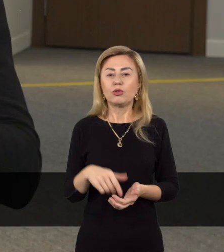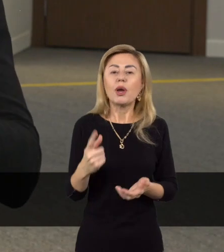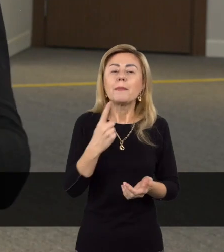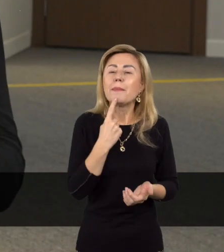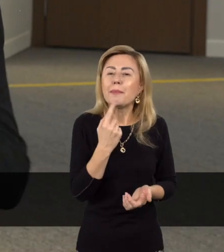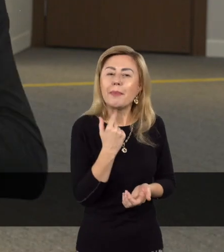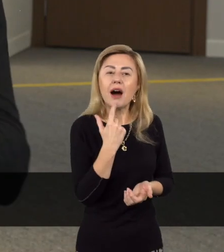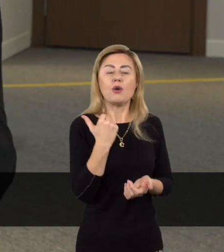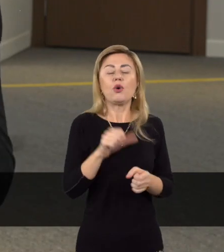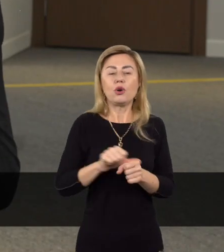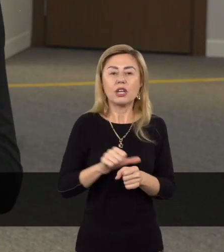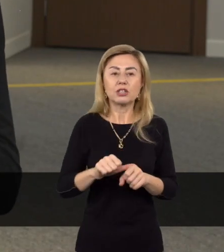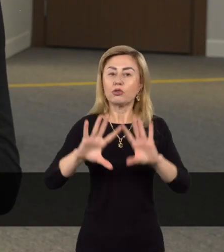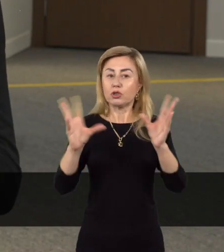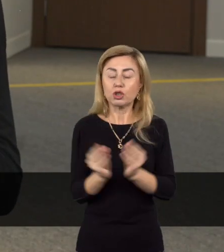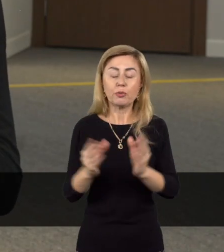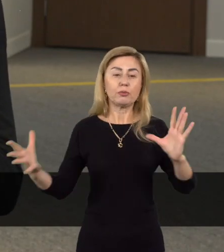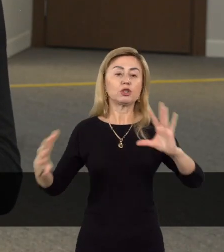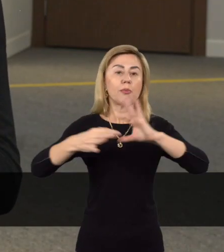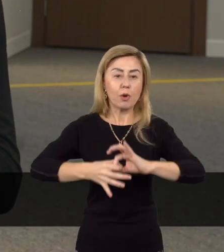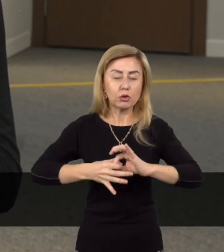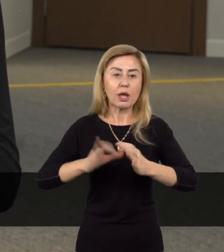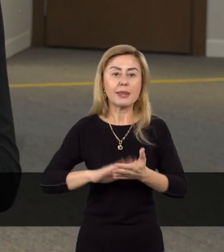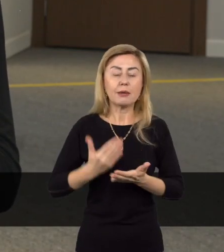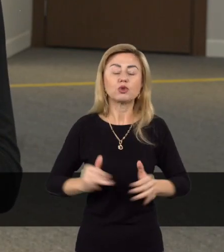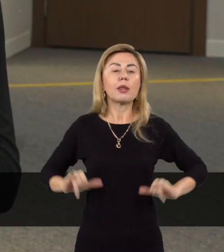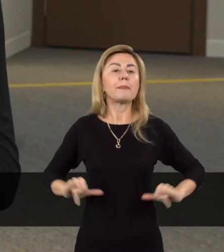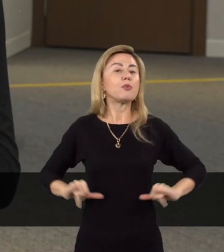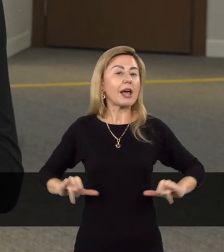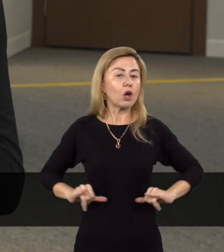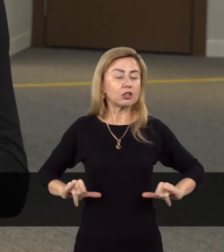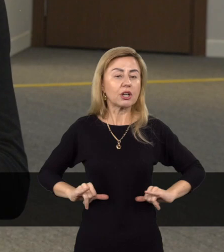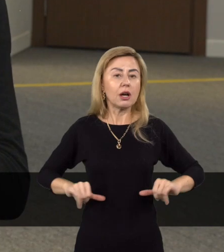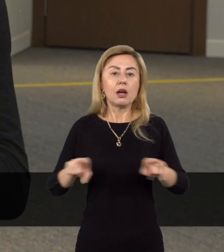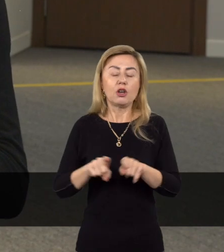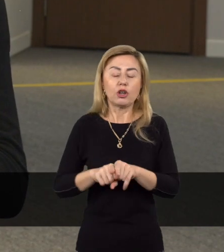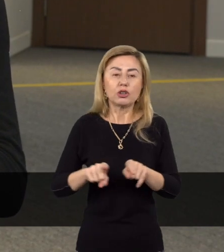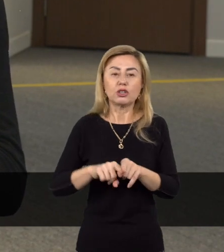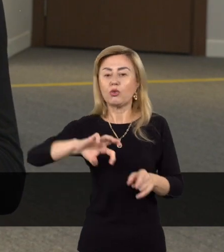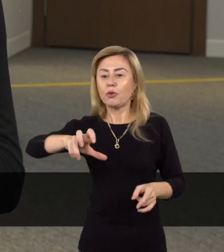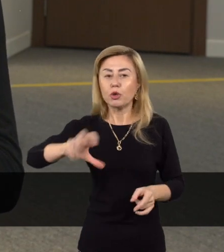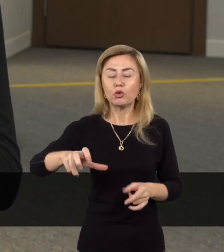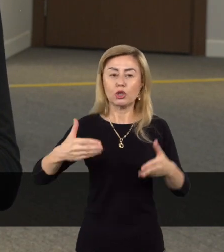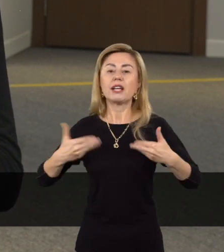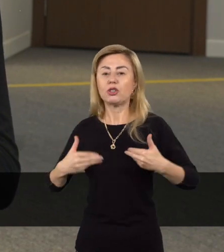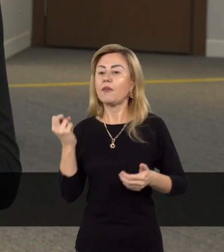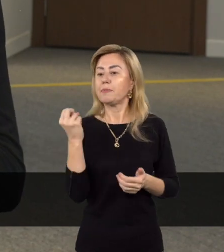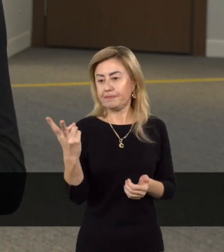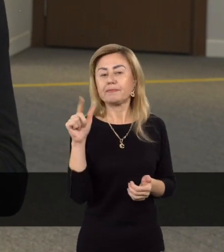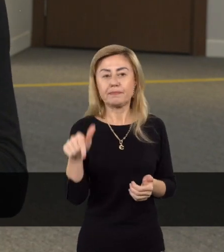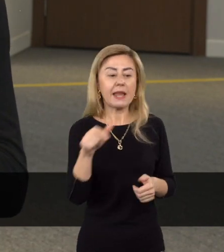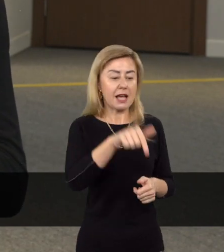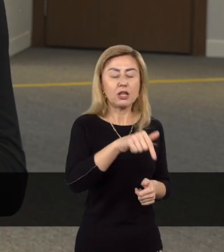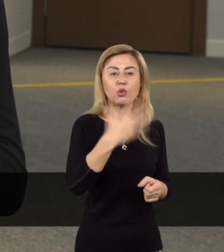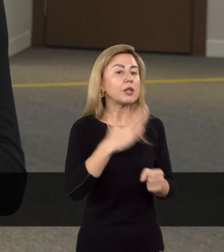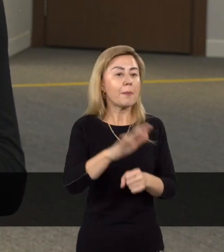niepełnosprawnością. Uważam, że powinno być to wszystko połączone, tak? Więc jak mówimy o piłce nożnej, to mówimy o tym, że Legia wygrała, a mówimy również, że piłkarze